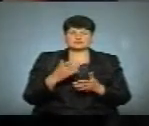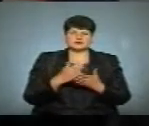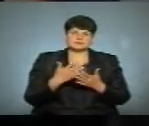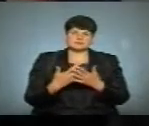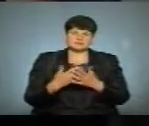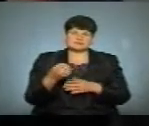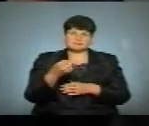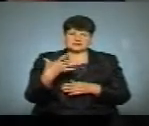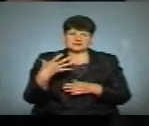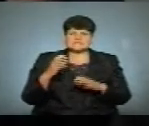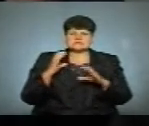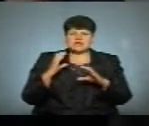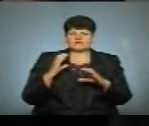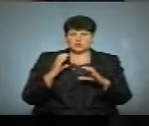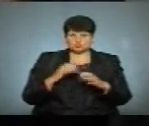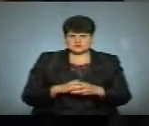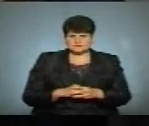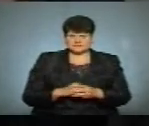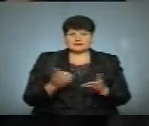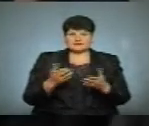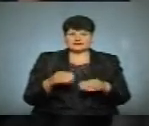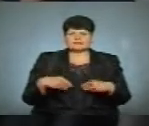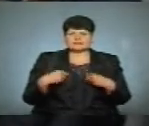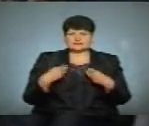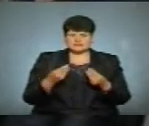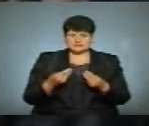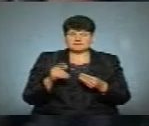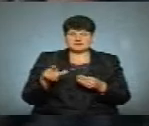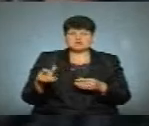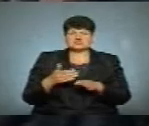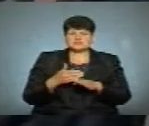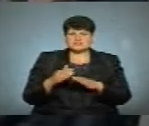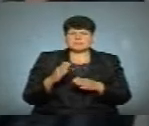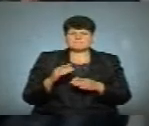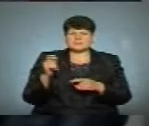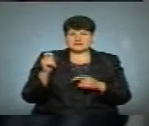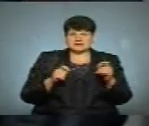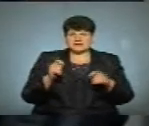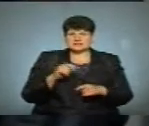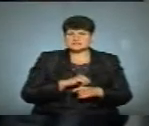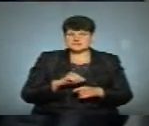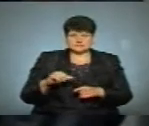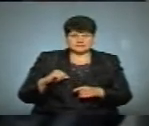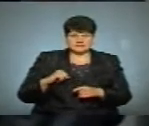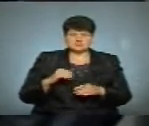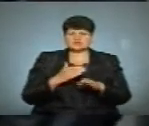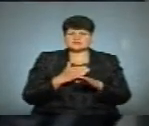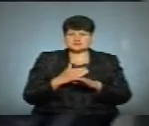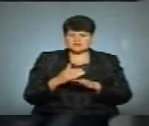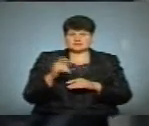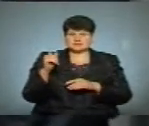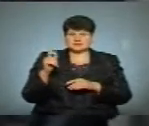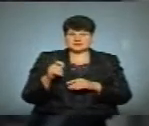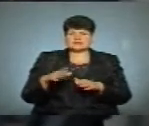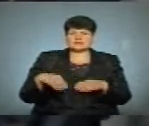близько 15 автобусів, які надали перевізники. Частина перевізників приїхали самостійно, частина перевізників